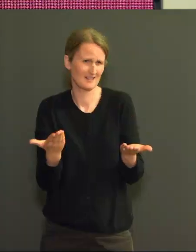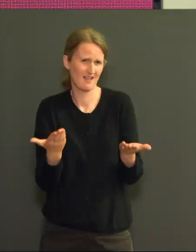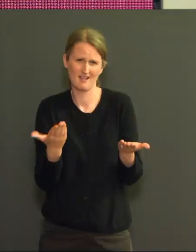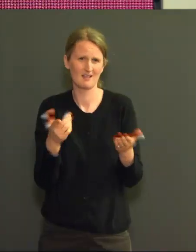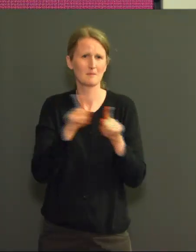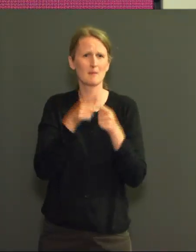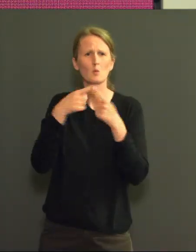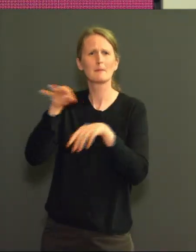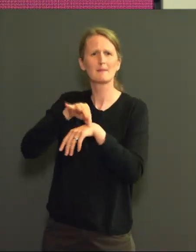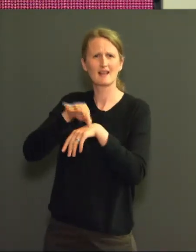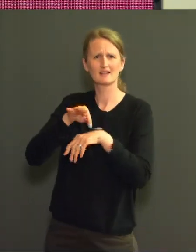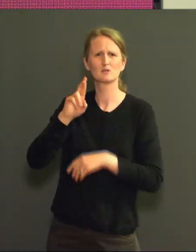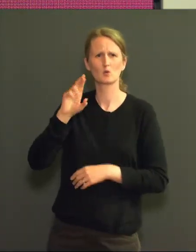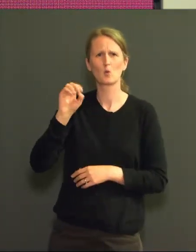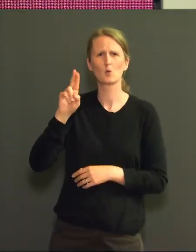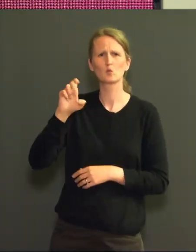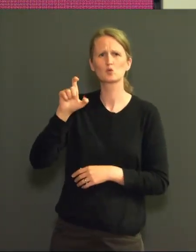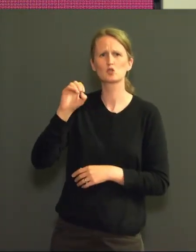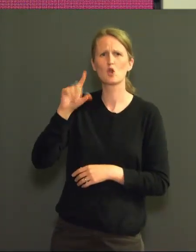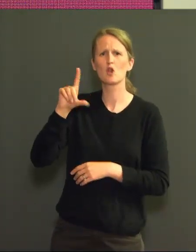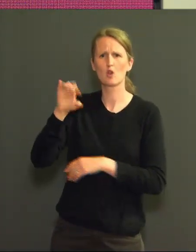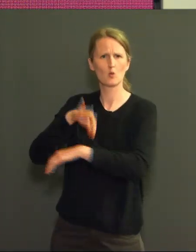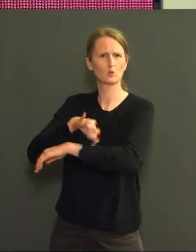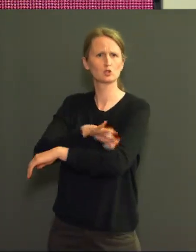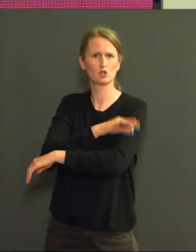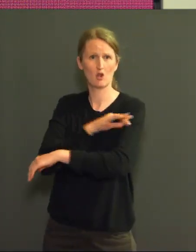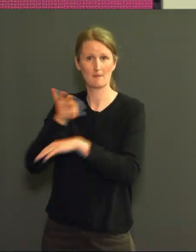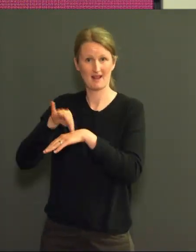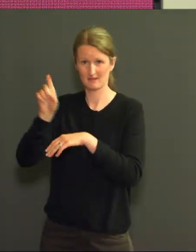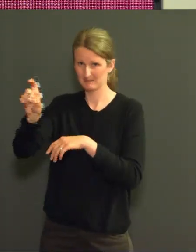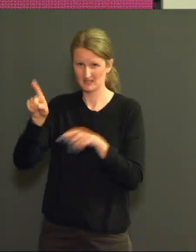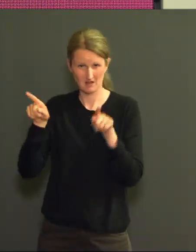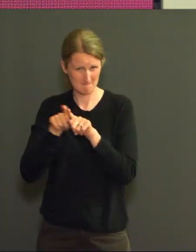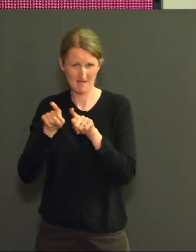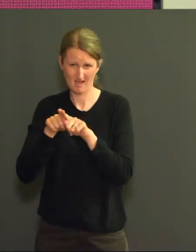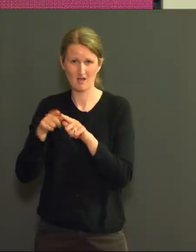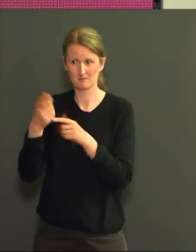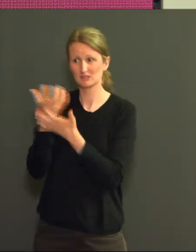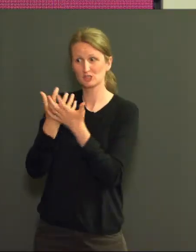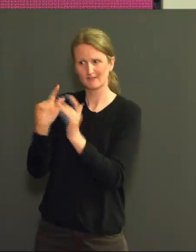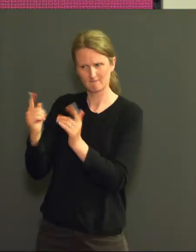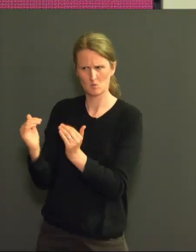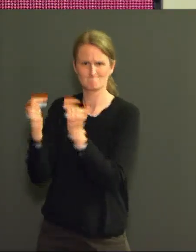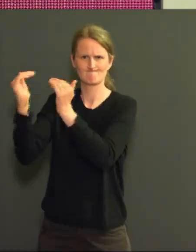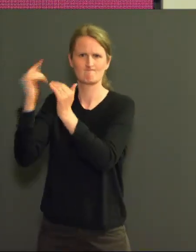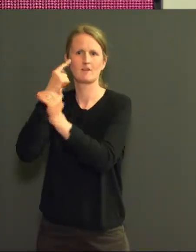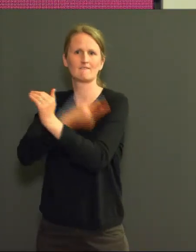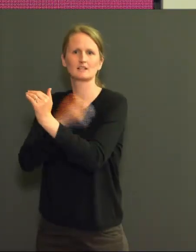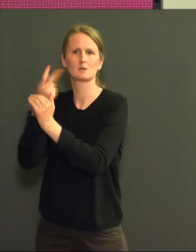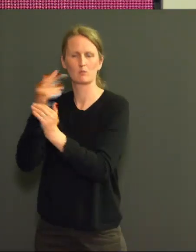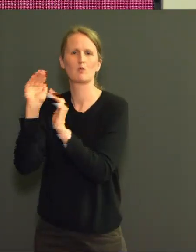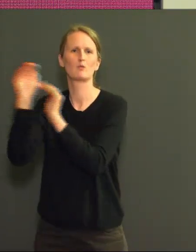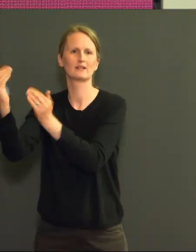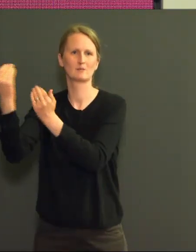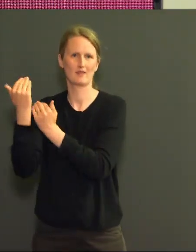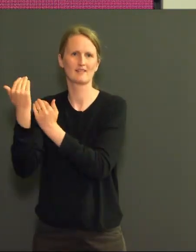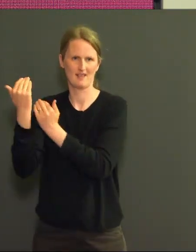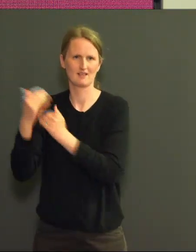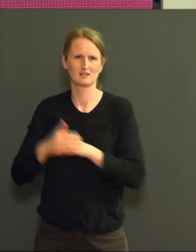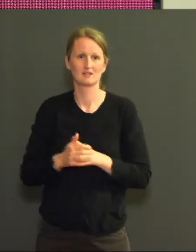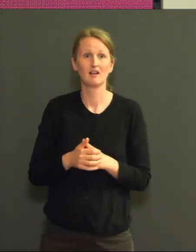devrait pouvoir être limitée dans sa diffusion si on atteint 95% de couverture. Et malheureusement, entre autres, on n'a pas